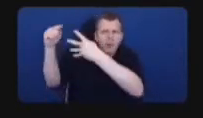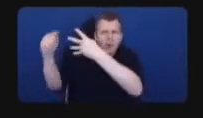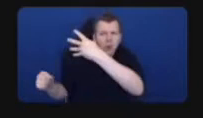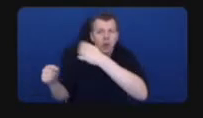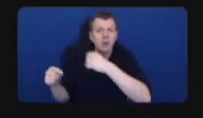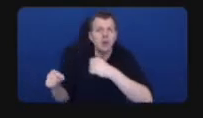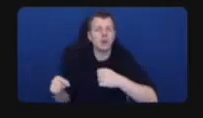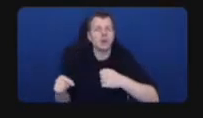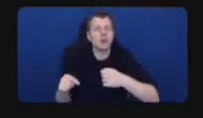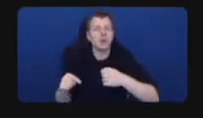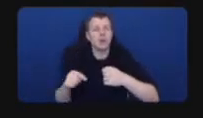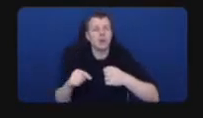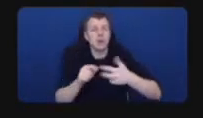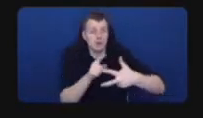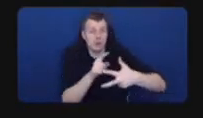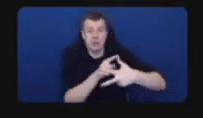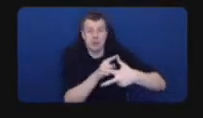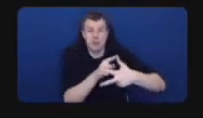源。